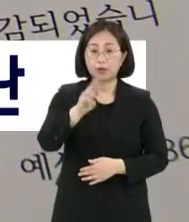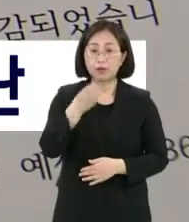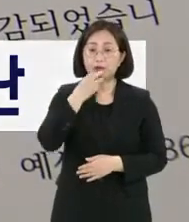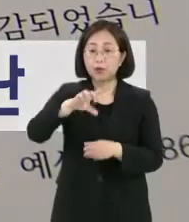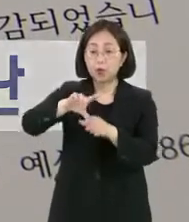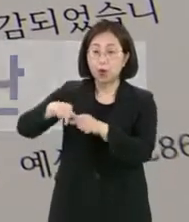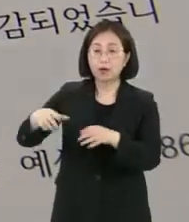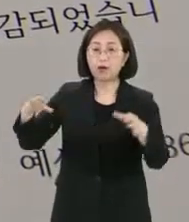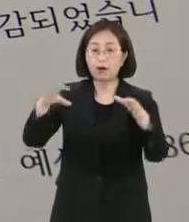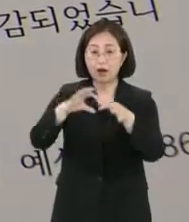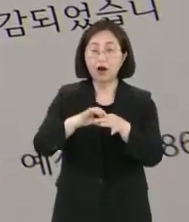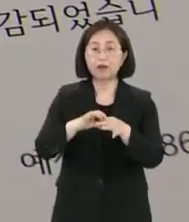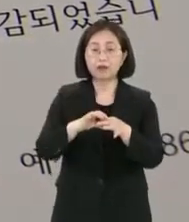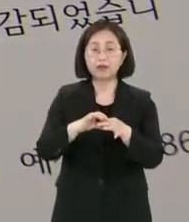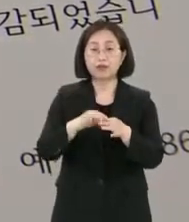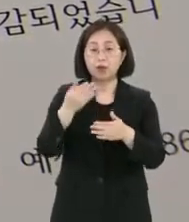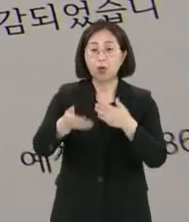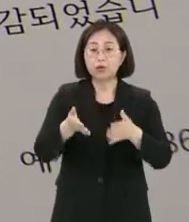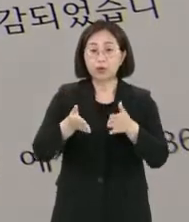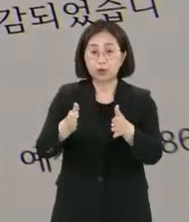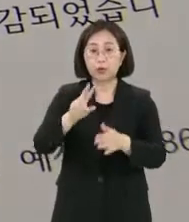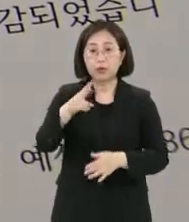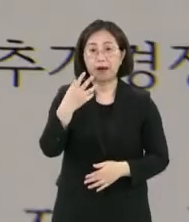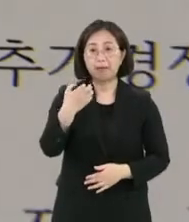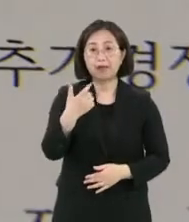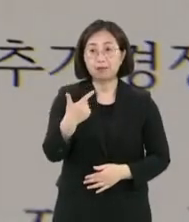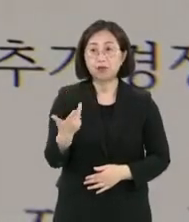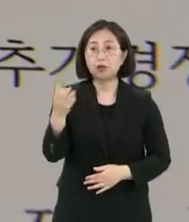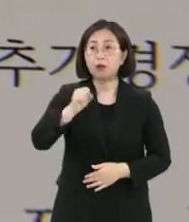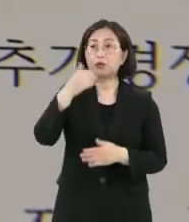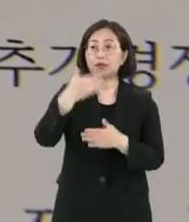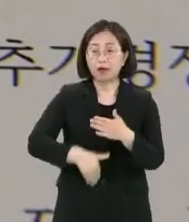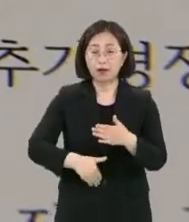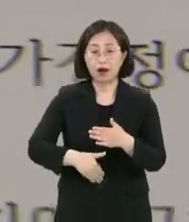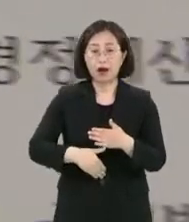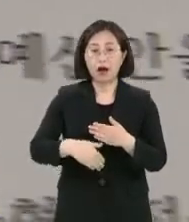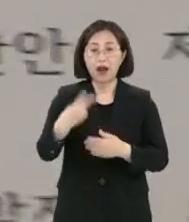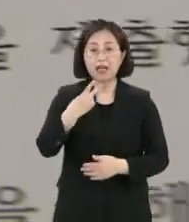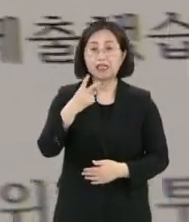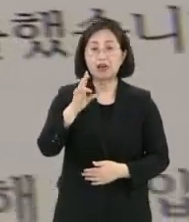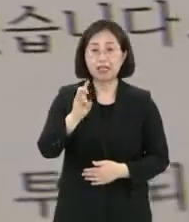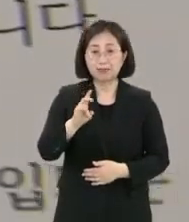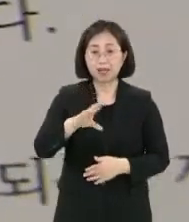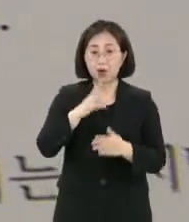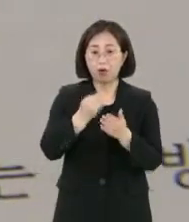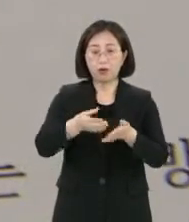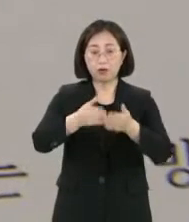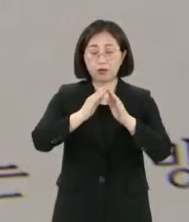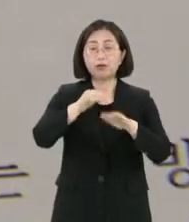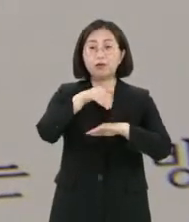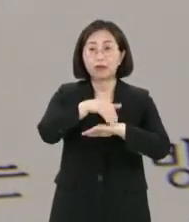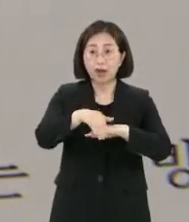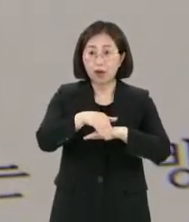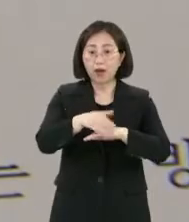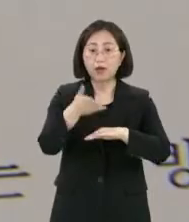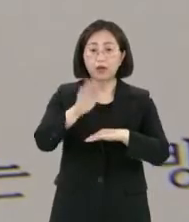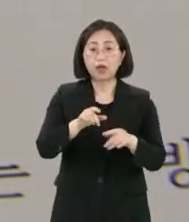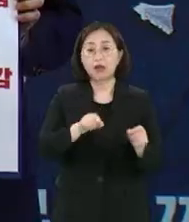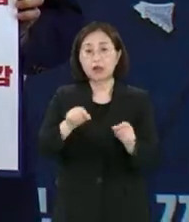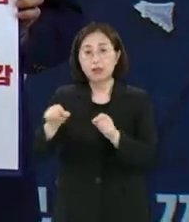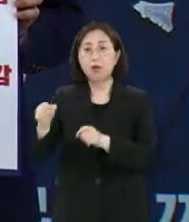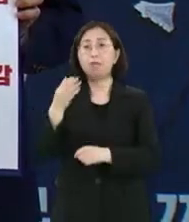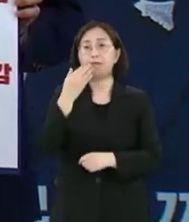수도권을 잇는 세종 안성 고속도로 예산 286억 원도 삭감돼 오는 2024년 완공 예정인 완공 시기가 지연될